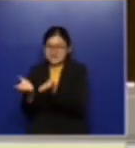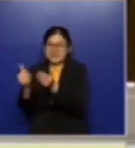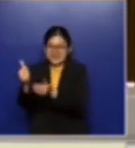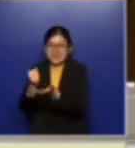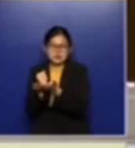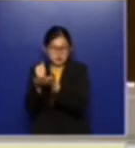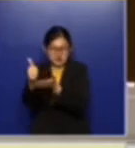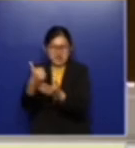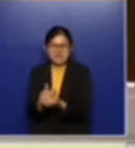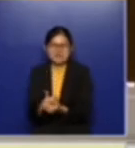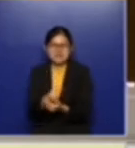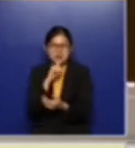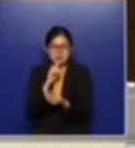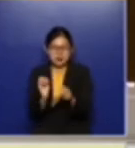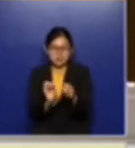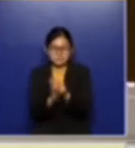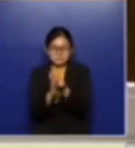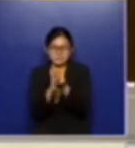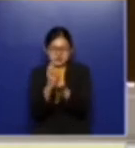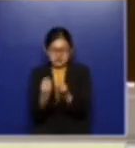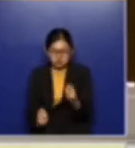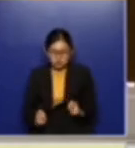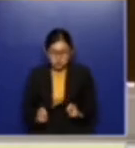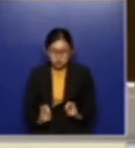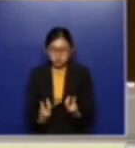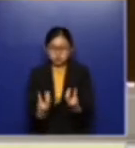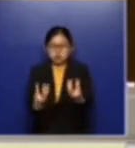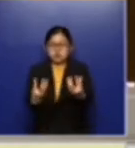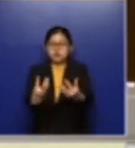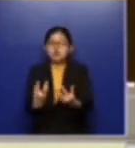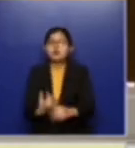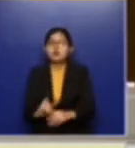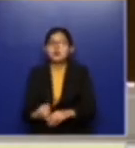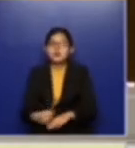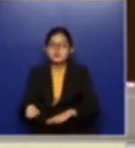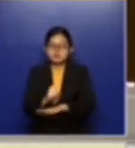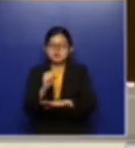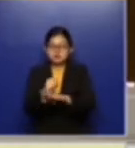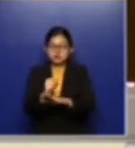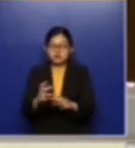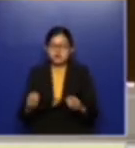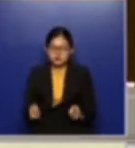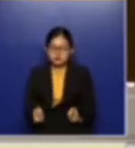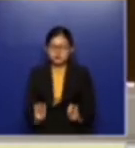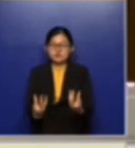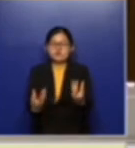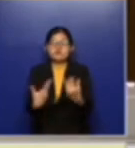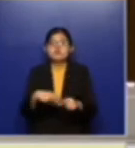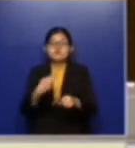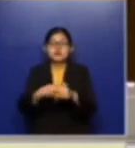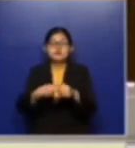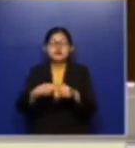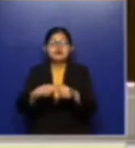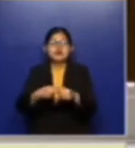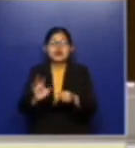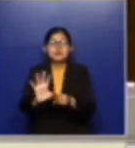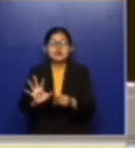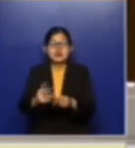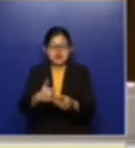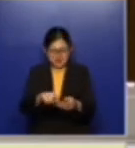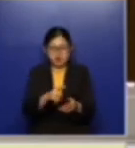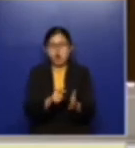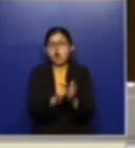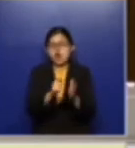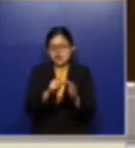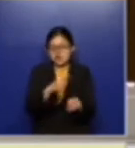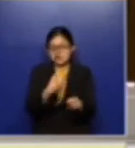ล่ะได้เรายินดีที่จะไปสูบน้ำรักให้ออกค่าน้ำมันให้ด้วยท่านไม่ต้องออกค่าน้ำมันเอาสูบไปตั้งช่วยเพรา